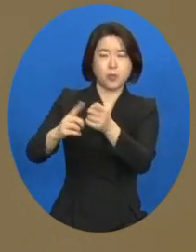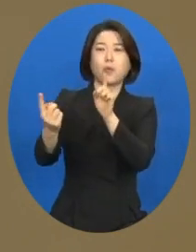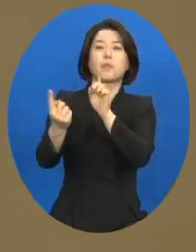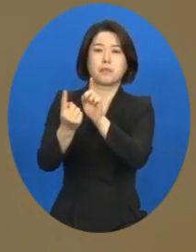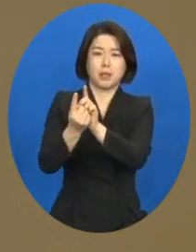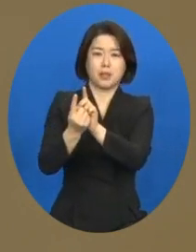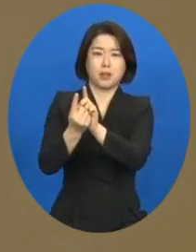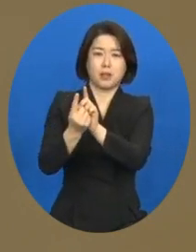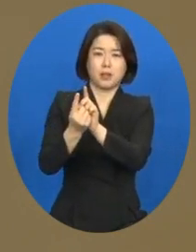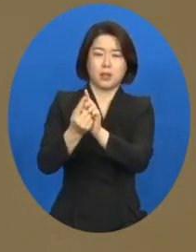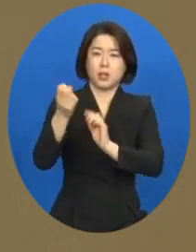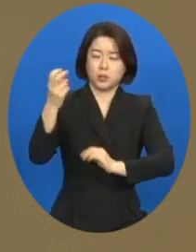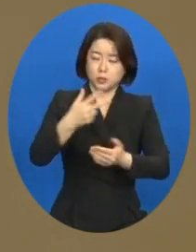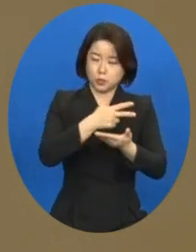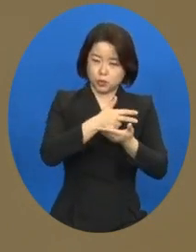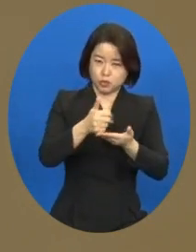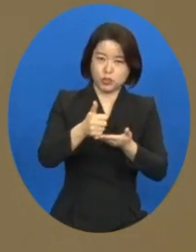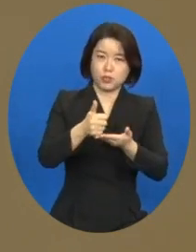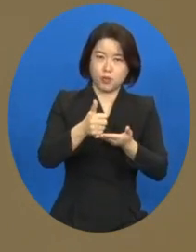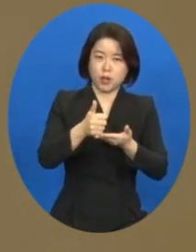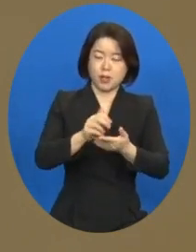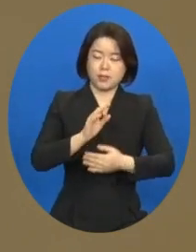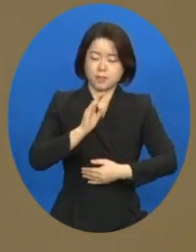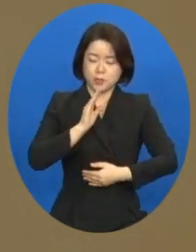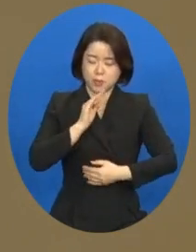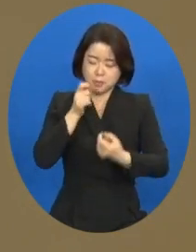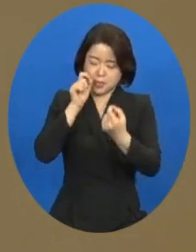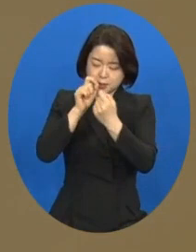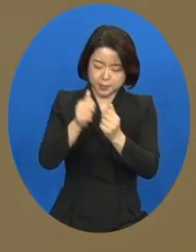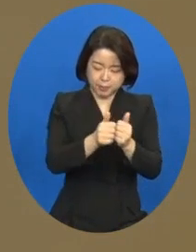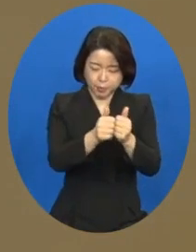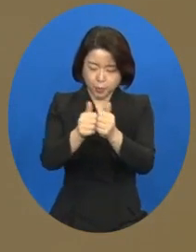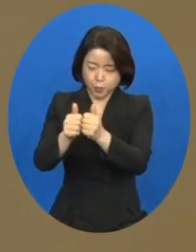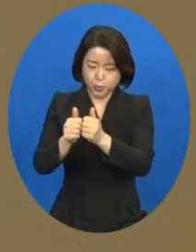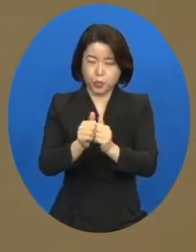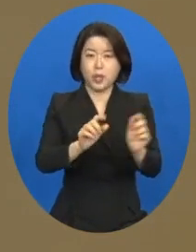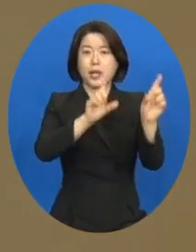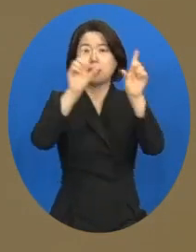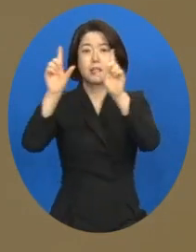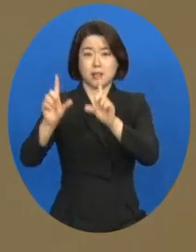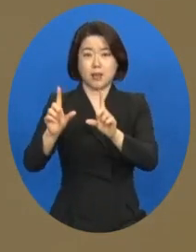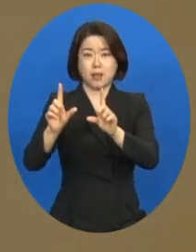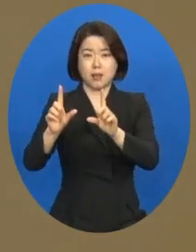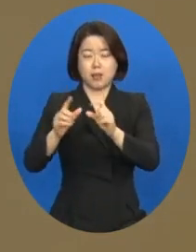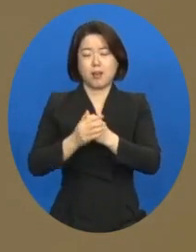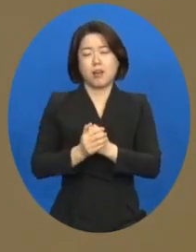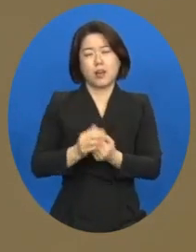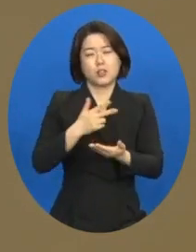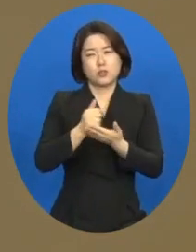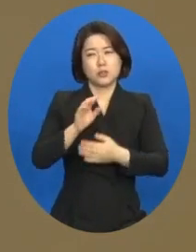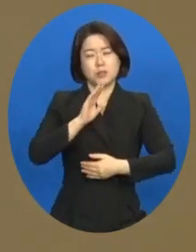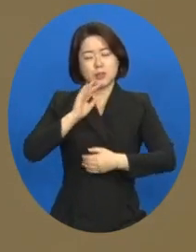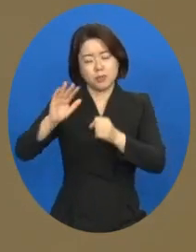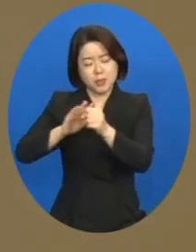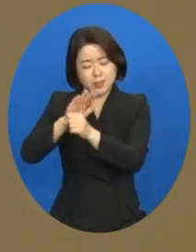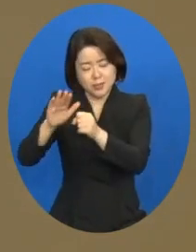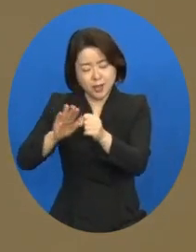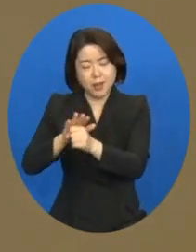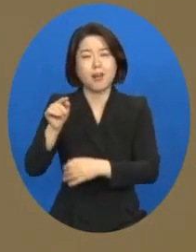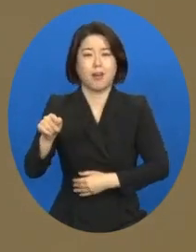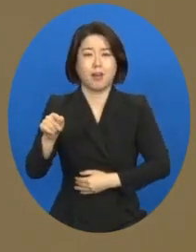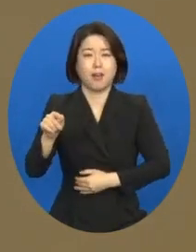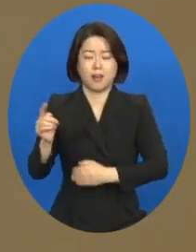만나고 주님과 정말 친밀히 동행하는 삶을 살고 주님을 사랑하기까지 하게 되는